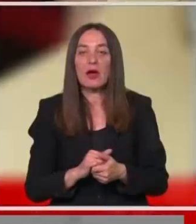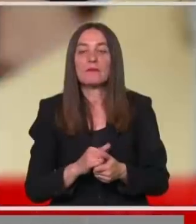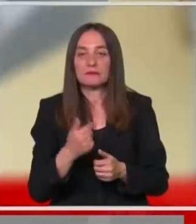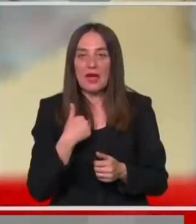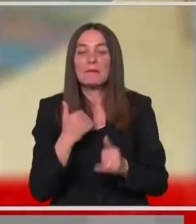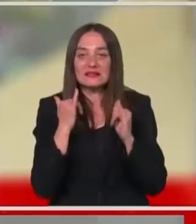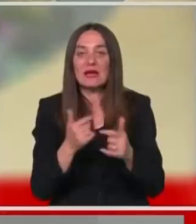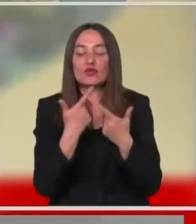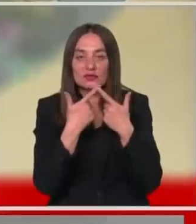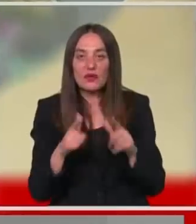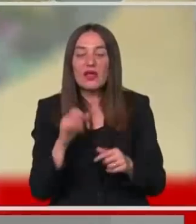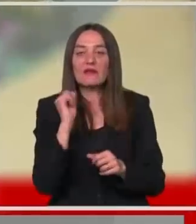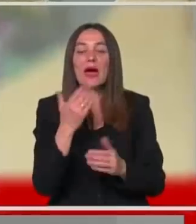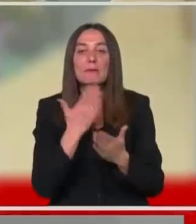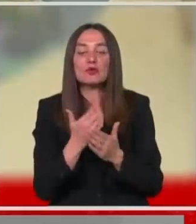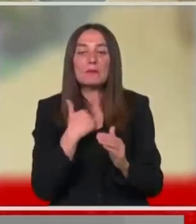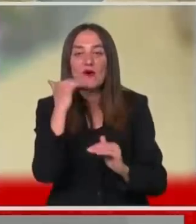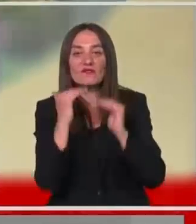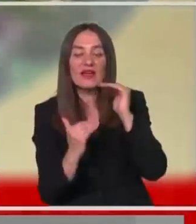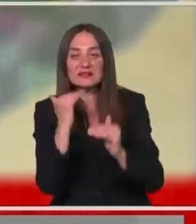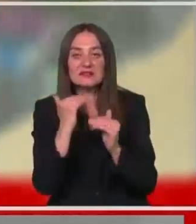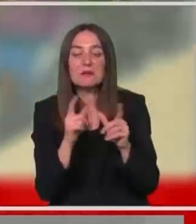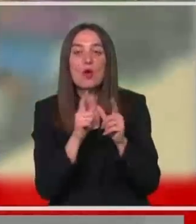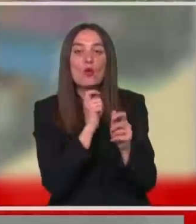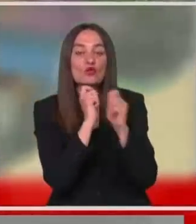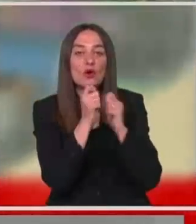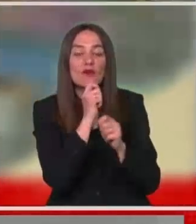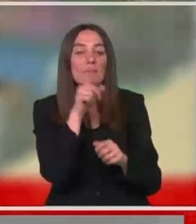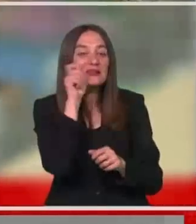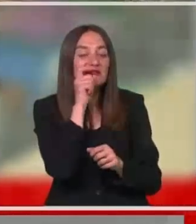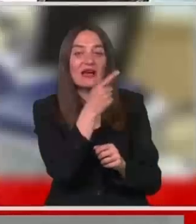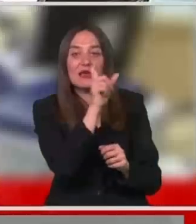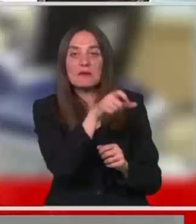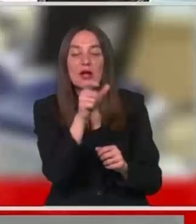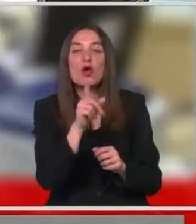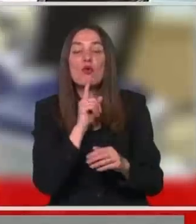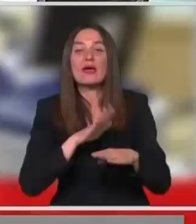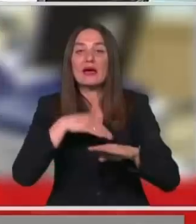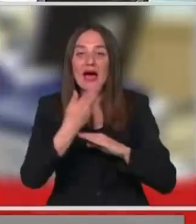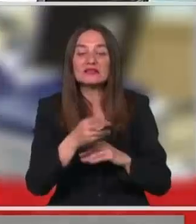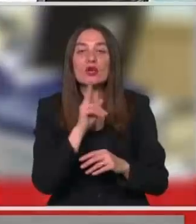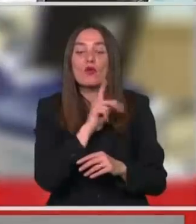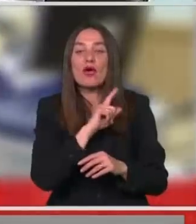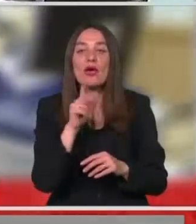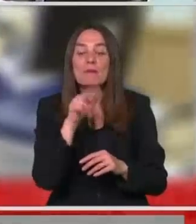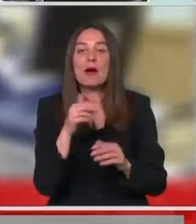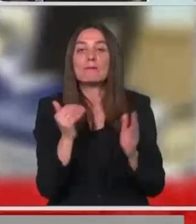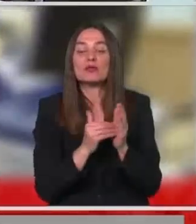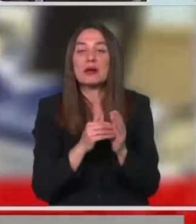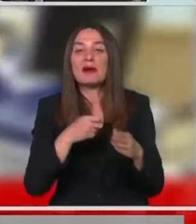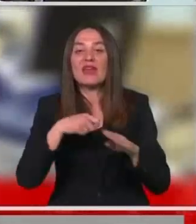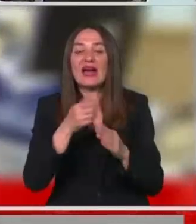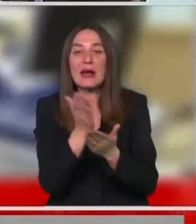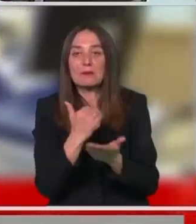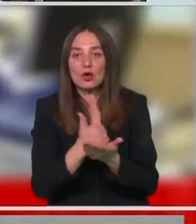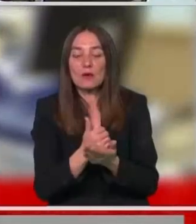sad dozvoljava da budemo fleksibilni u dogovoru sa svakim klijentom koji kasni i kojim je potreban reprogram.